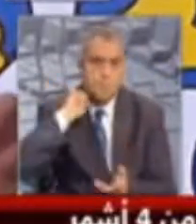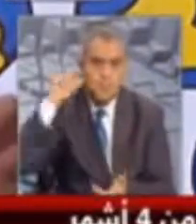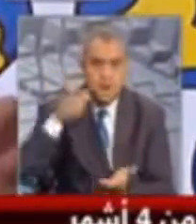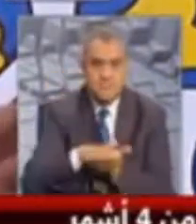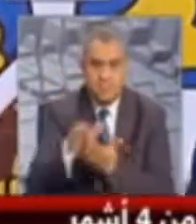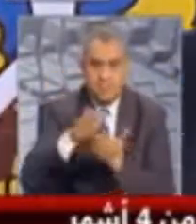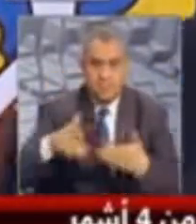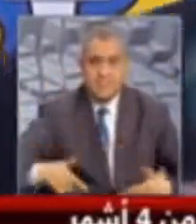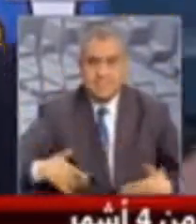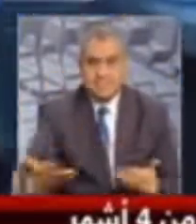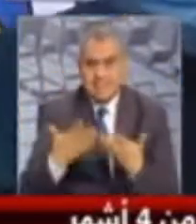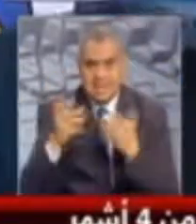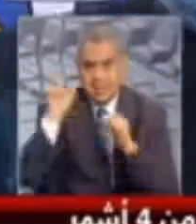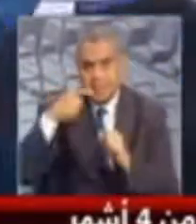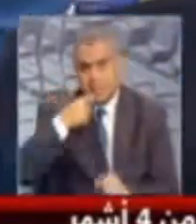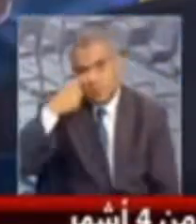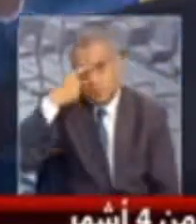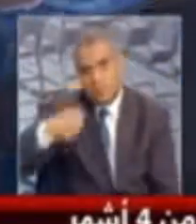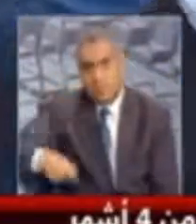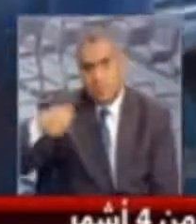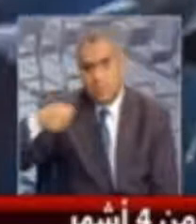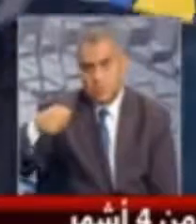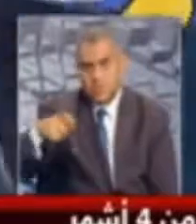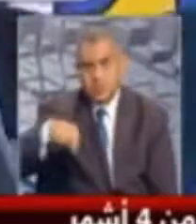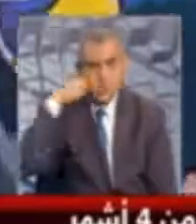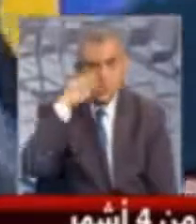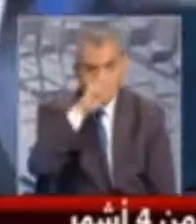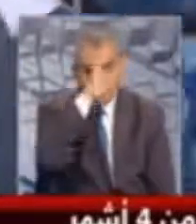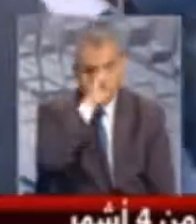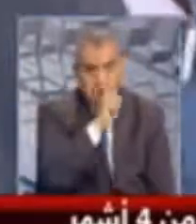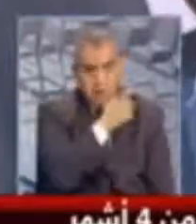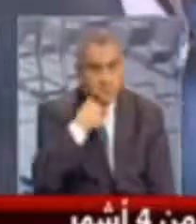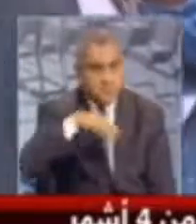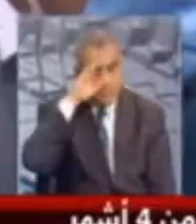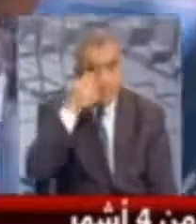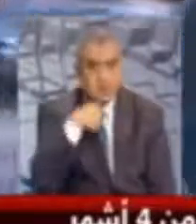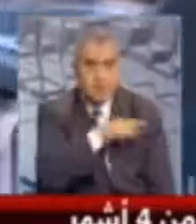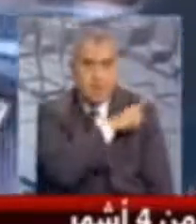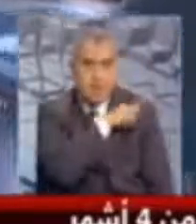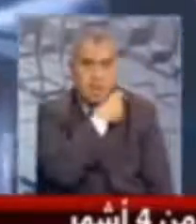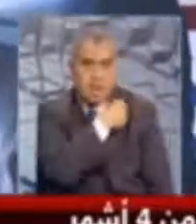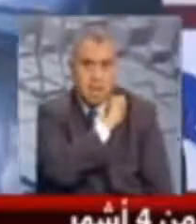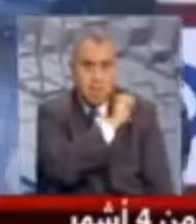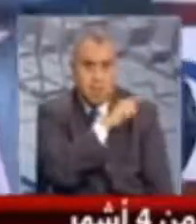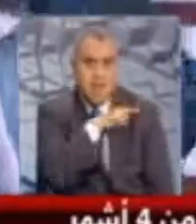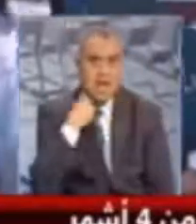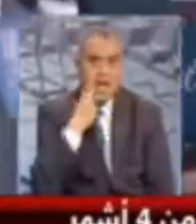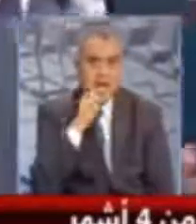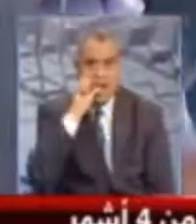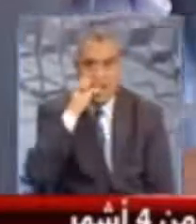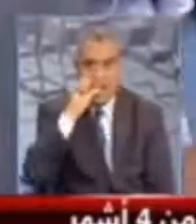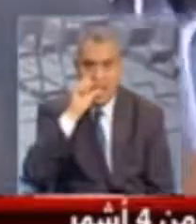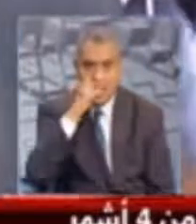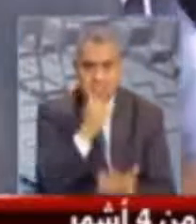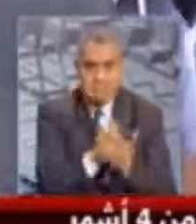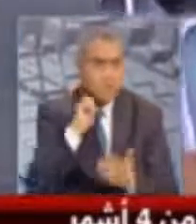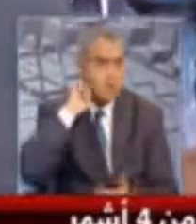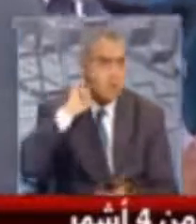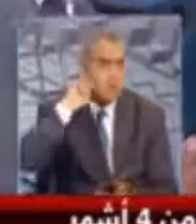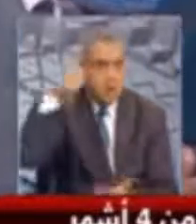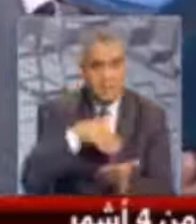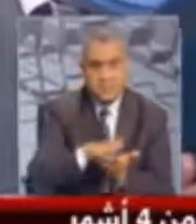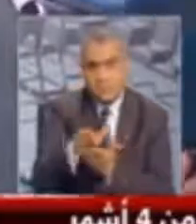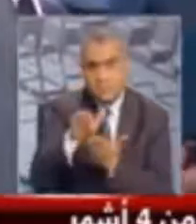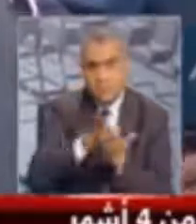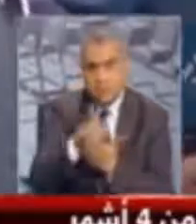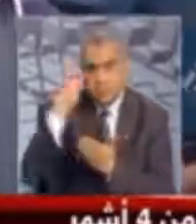القومي، وبنتمنى لهم كل التوفيق. كل شكر لحضرتك سيادة وزير الأوقاف وسيادة اللواء خالد شعيب محافظ مطروح. مدى التعاون المثمر بين